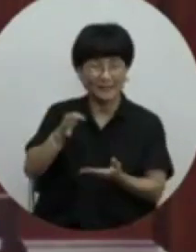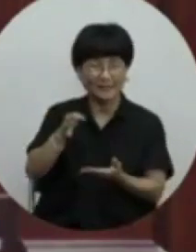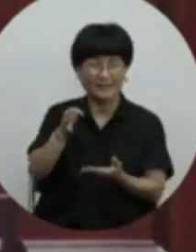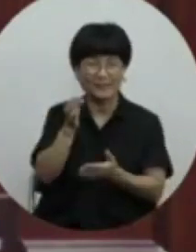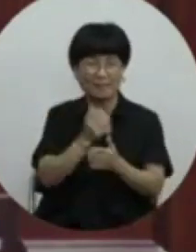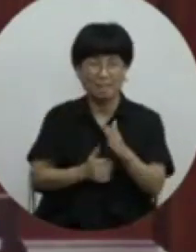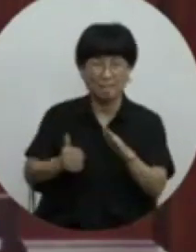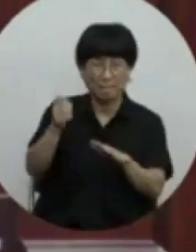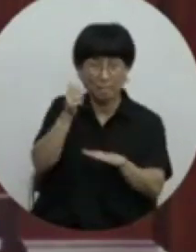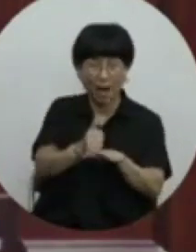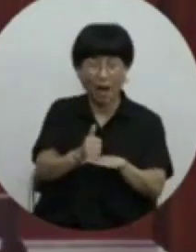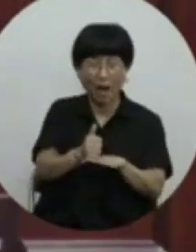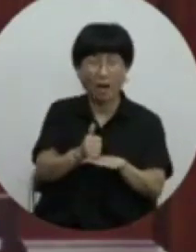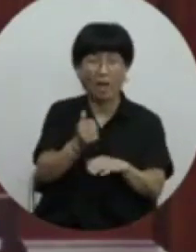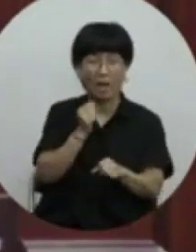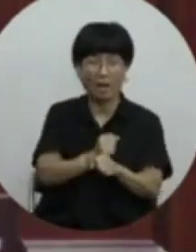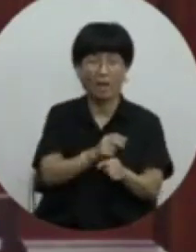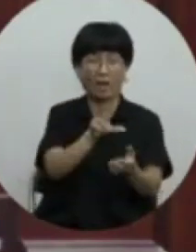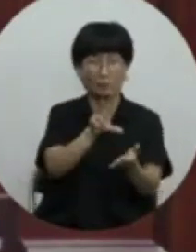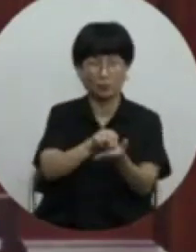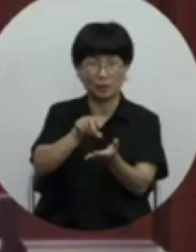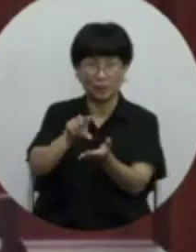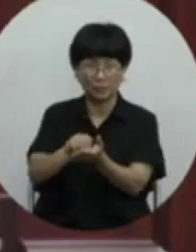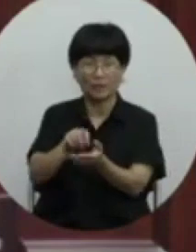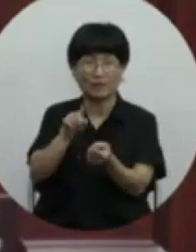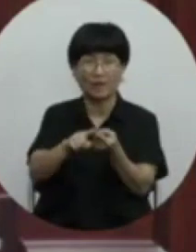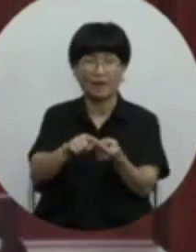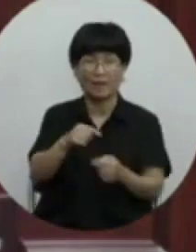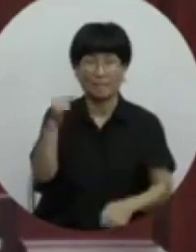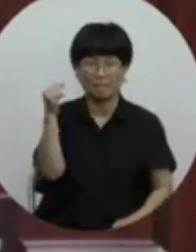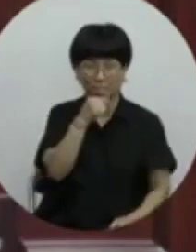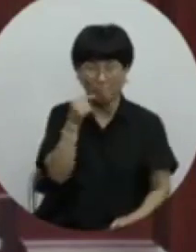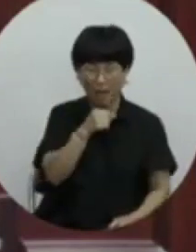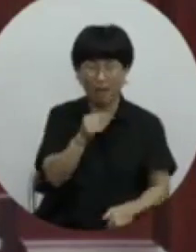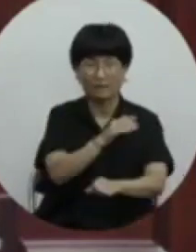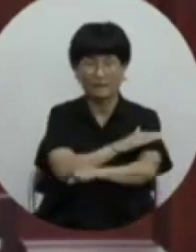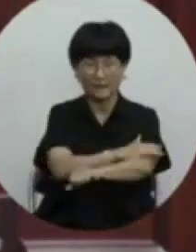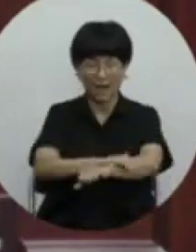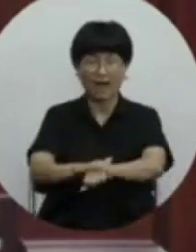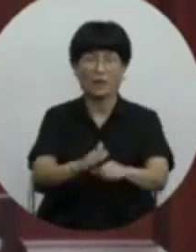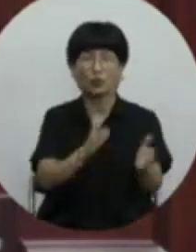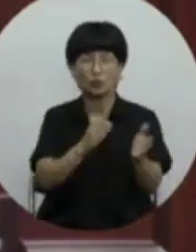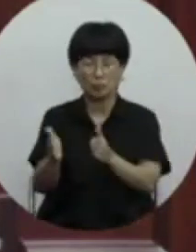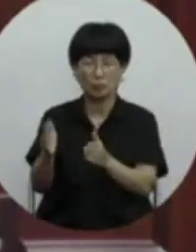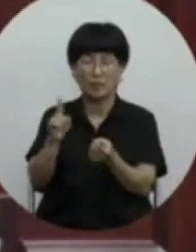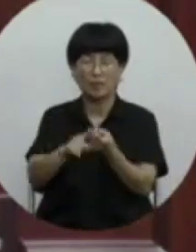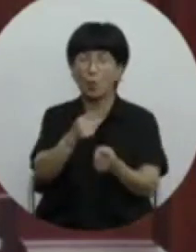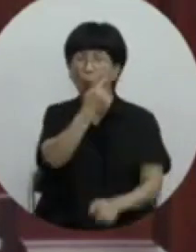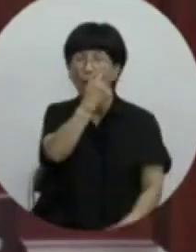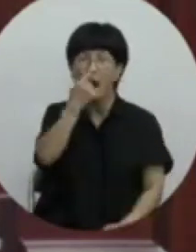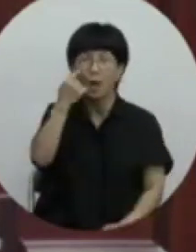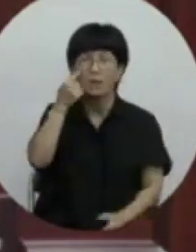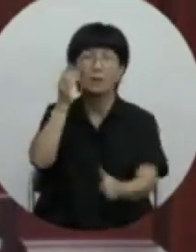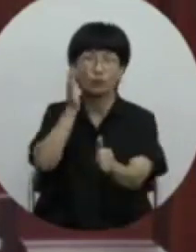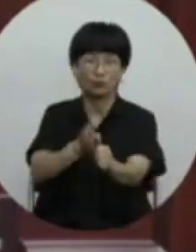모든 발생 가능한 문제점에 대한 대책을 빈틈없이 준비되었음을 확인해달라는